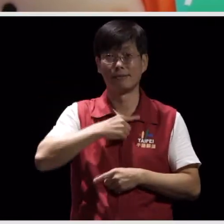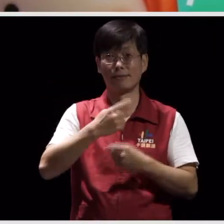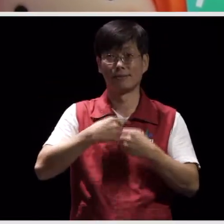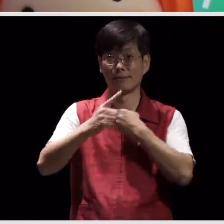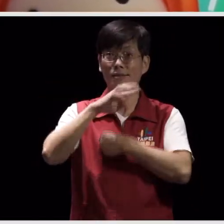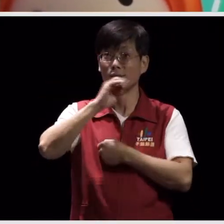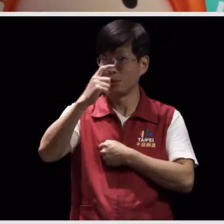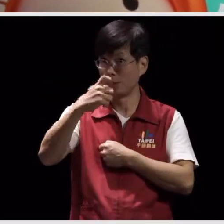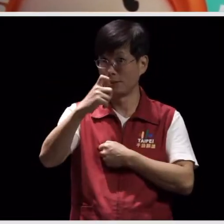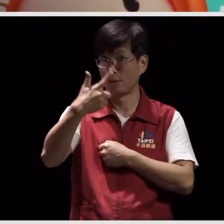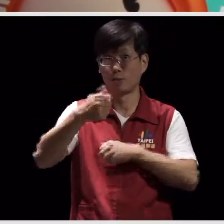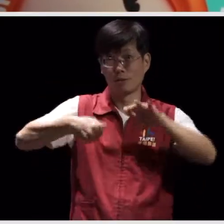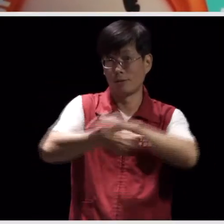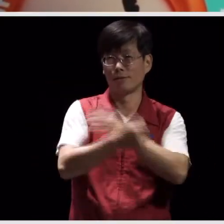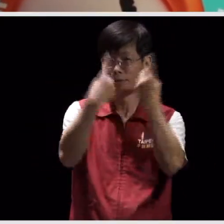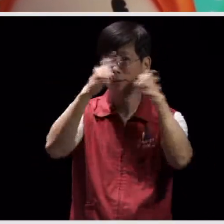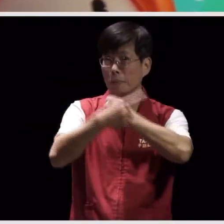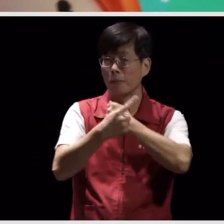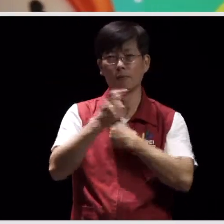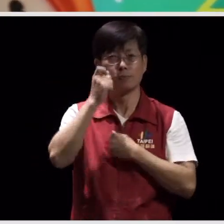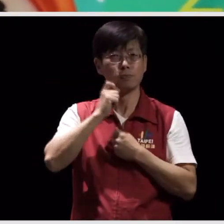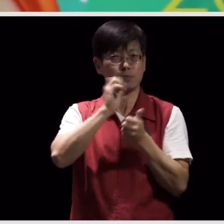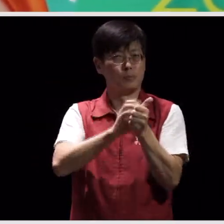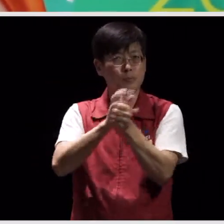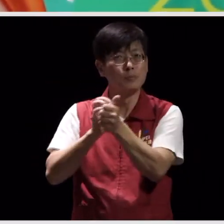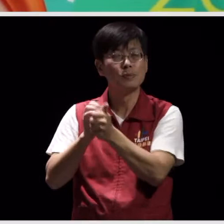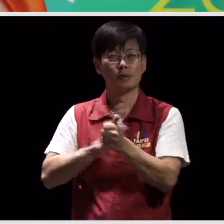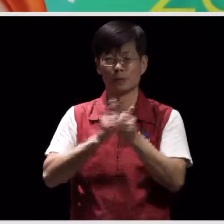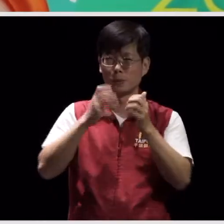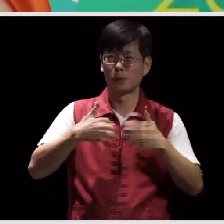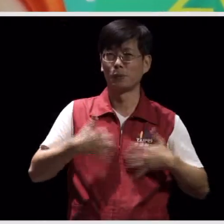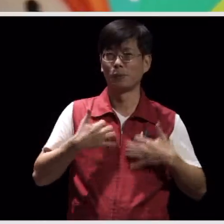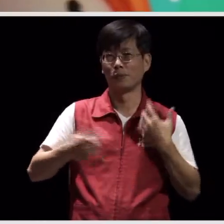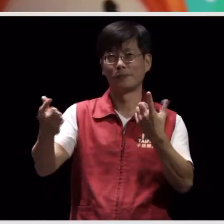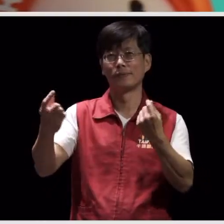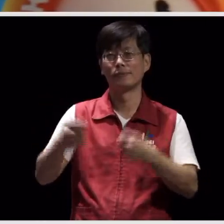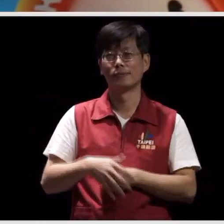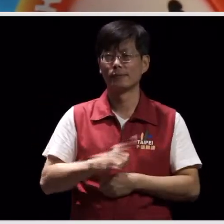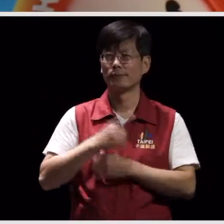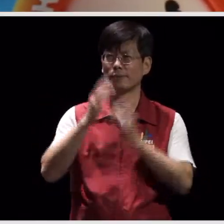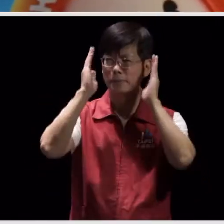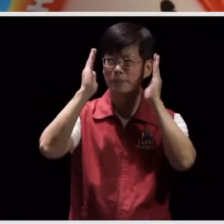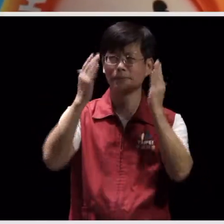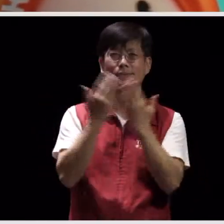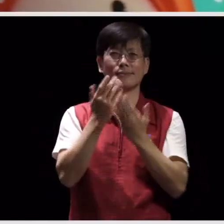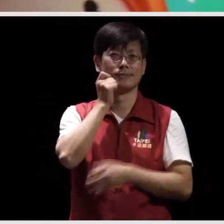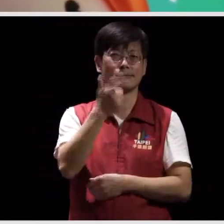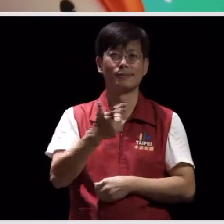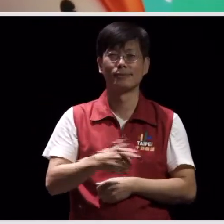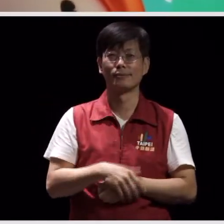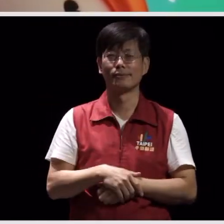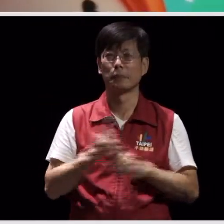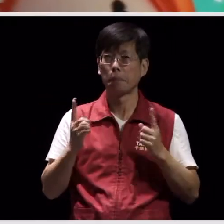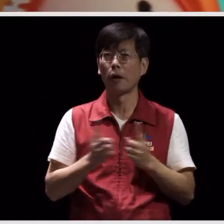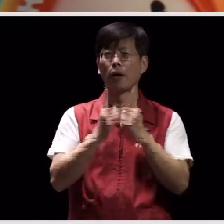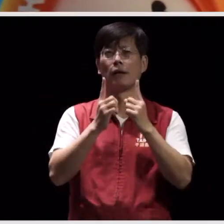哦，因为他很喜欢学习，跟大家一样，刚进去大一的时候都非常非常兴奋。好，他很努力也读了半年。然后遇到一